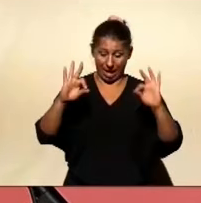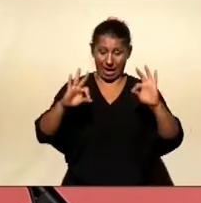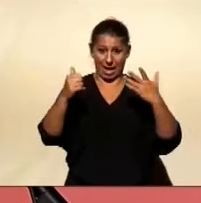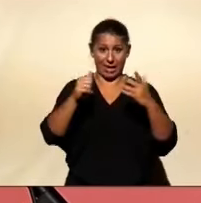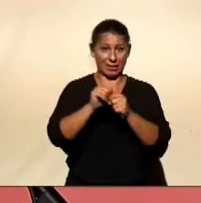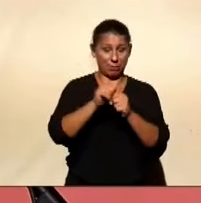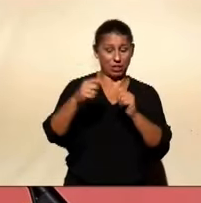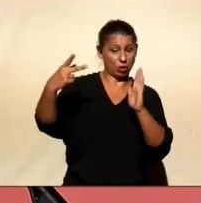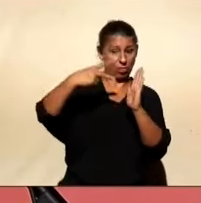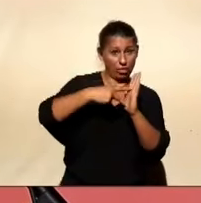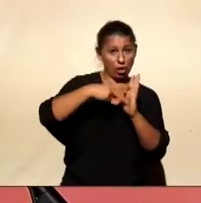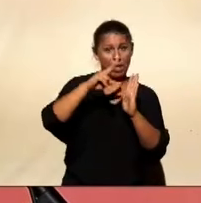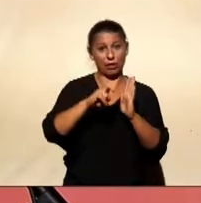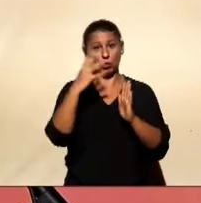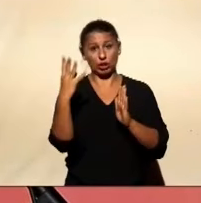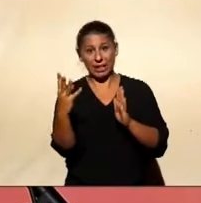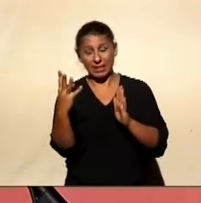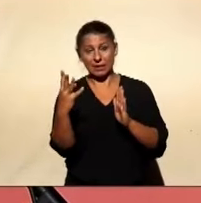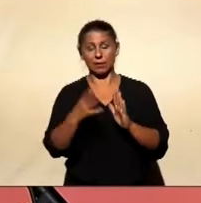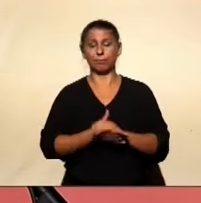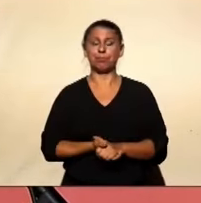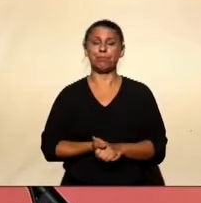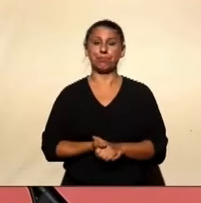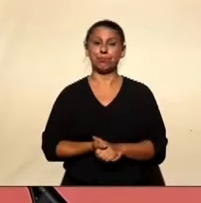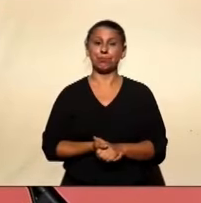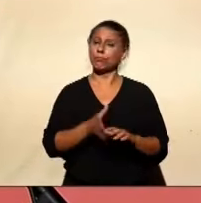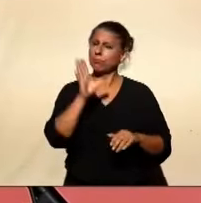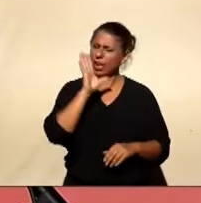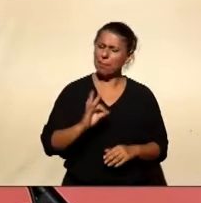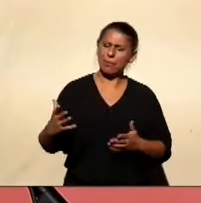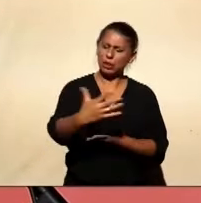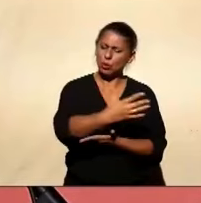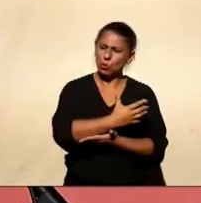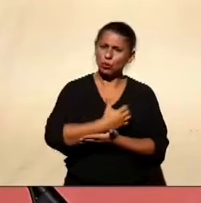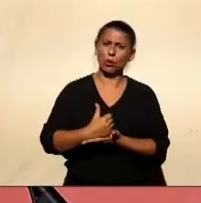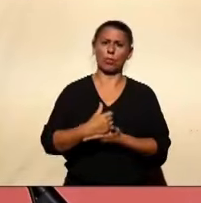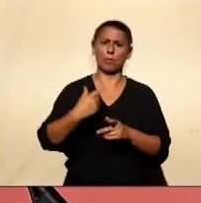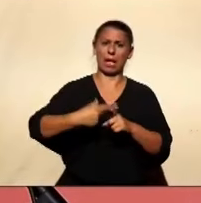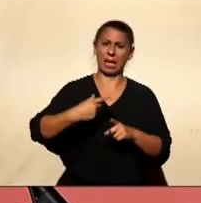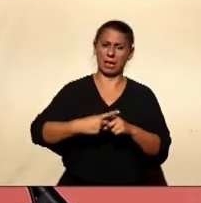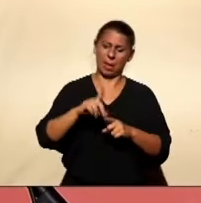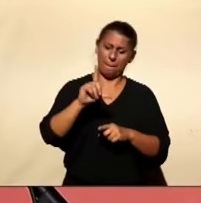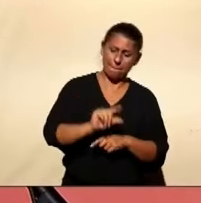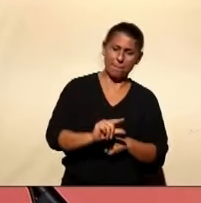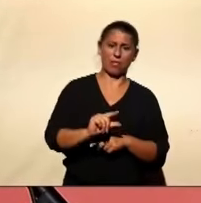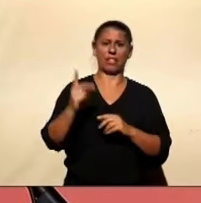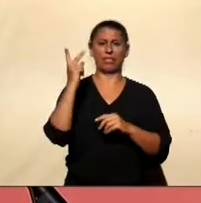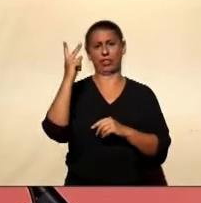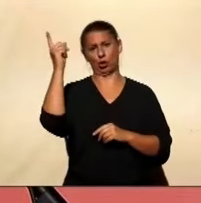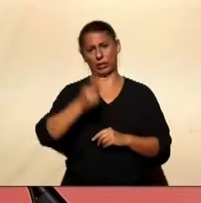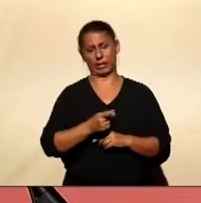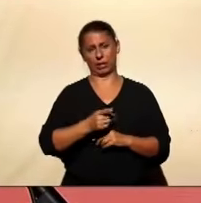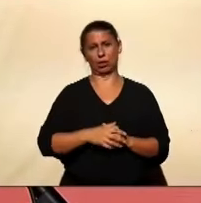του 2024, την ώρα που το πραγματικό εισόδημα των Ελλήνων μειώθηκε κατά